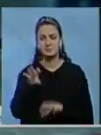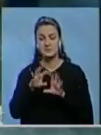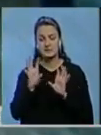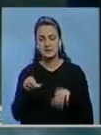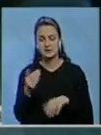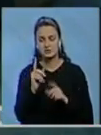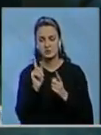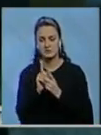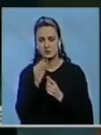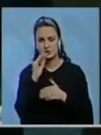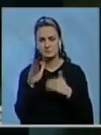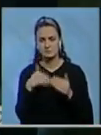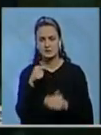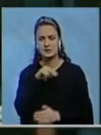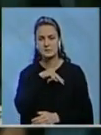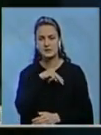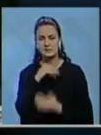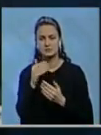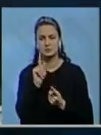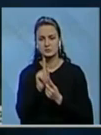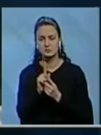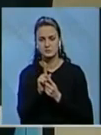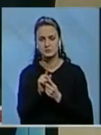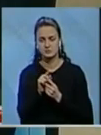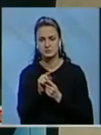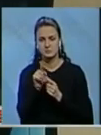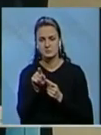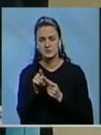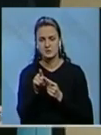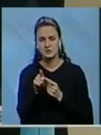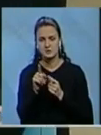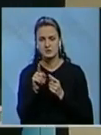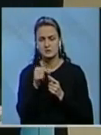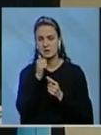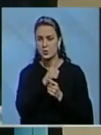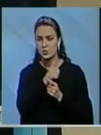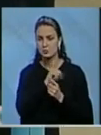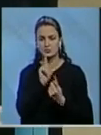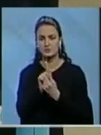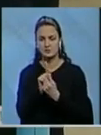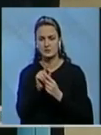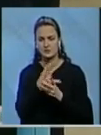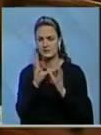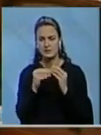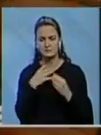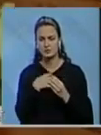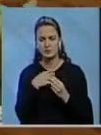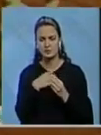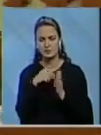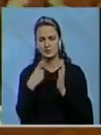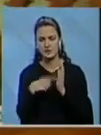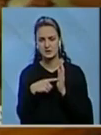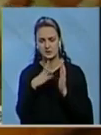შეხვედრის შემდეგ. სენატის პრეზიდენტმა განაცხადა, რომ დახურულ შეხვედრაზე განიხილეს ყველა ის მნიშვნელოვანი საკითხი, რომელიც